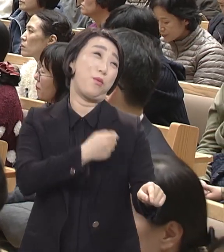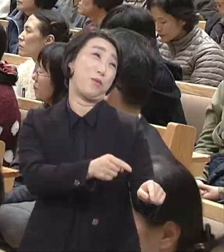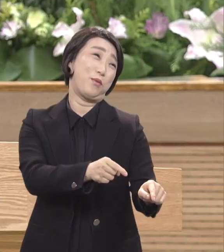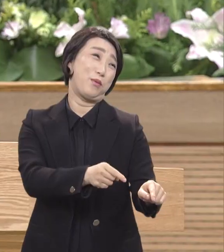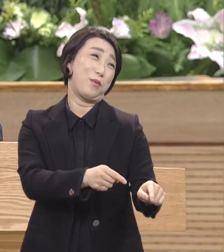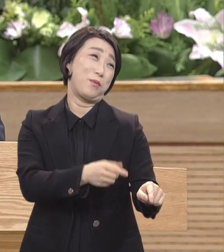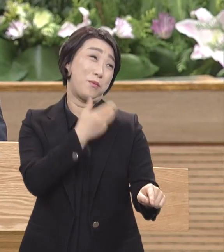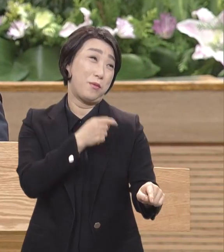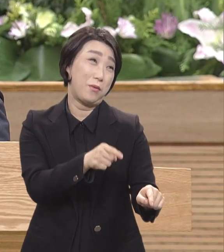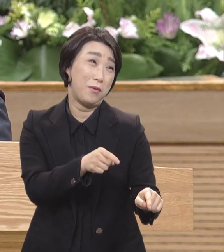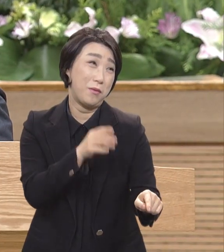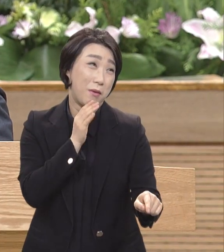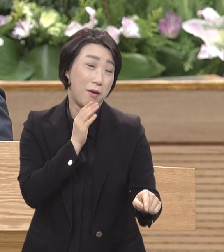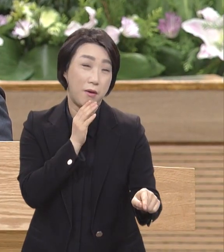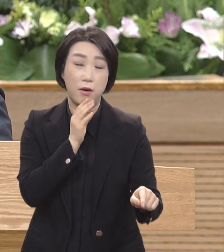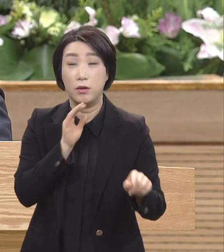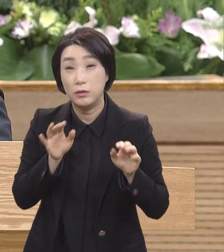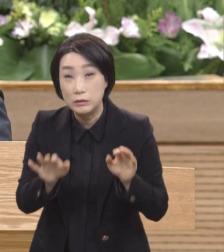여러분